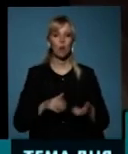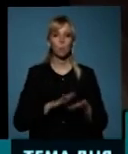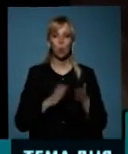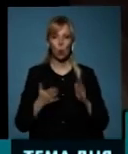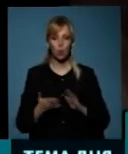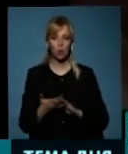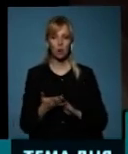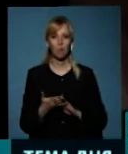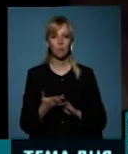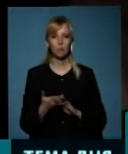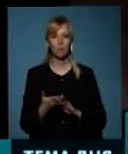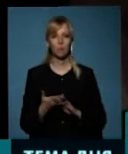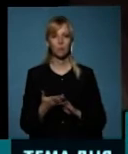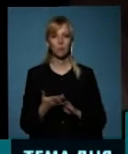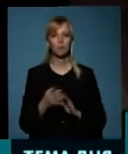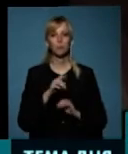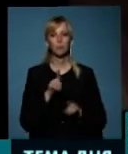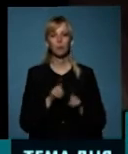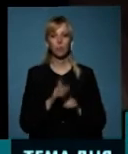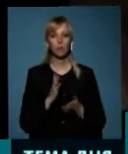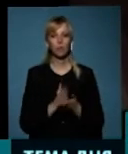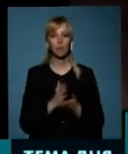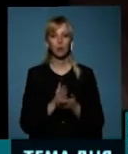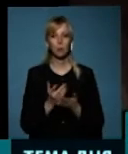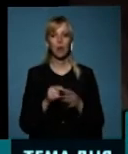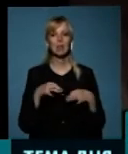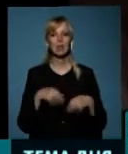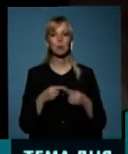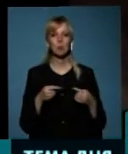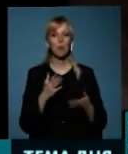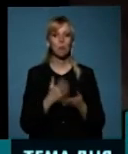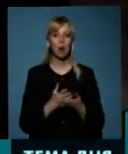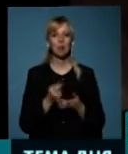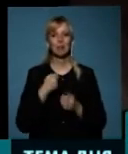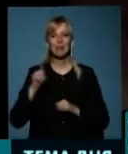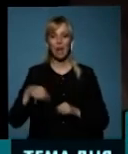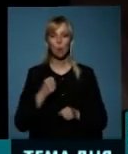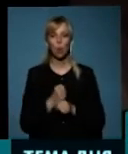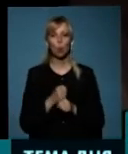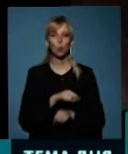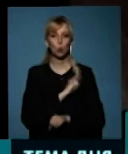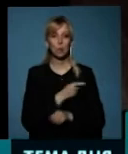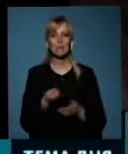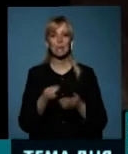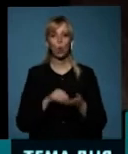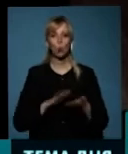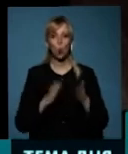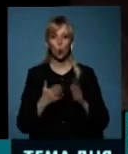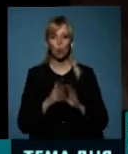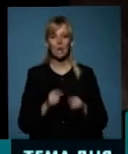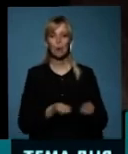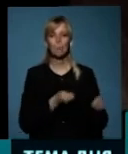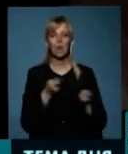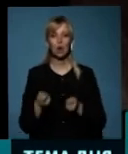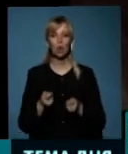договори безпосередньо, вони також мають транспортні засоби, мають найману робочу силу, заключають договори і